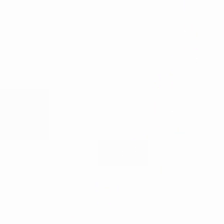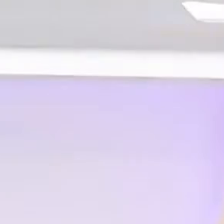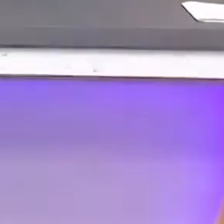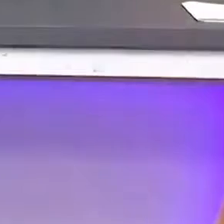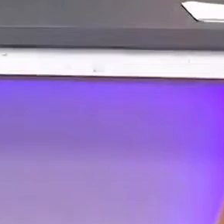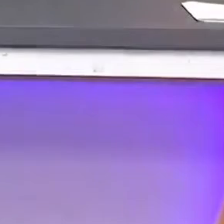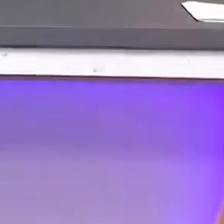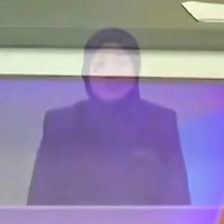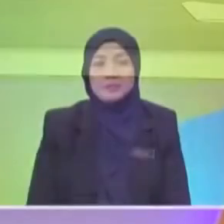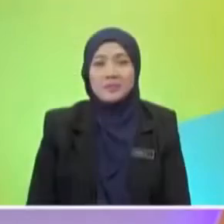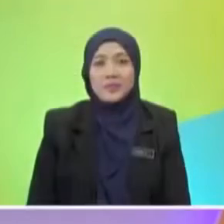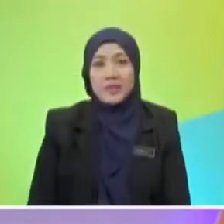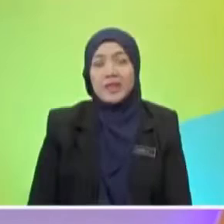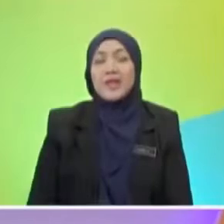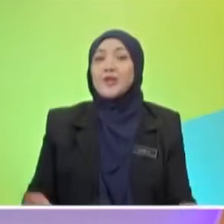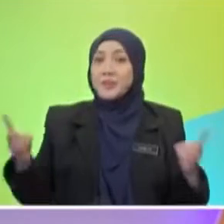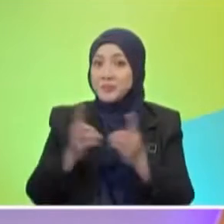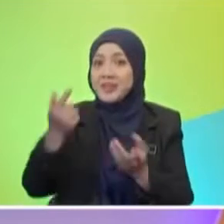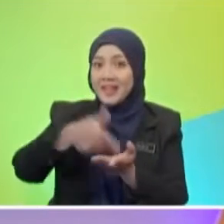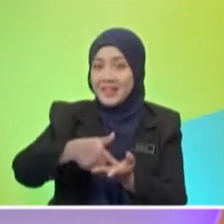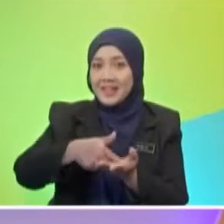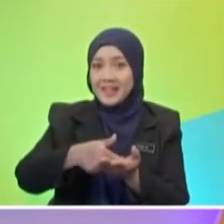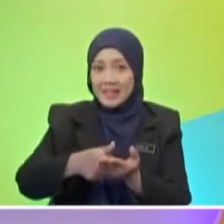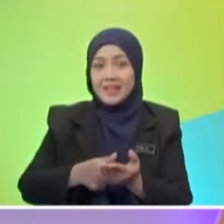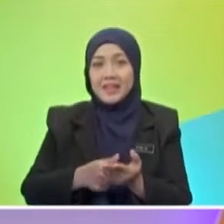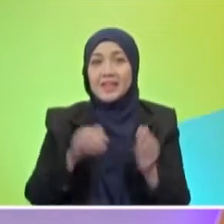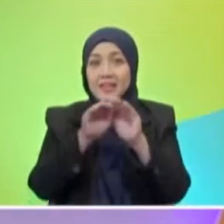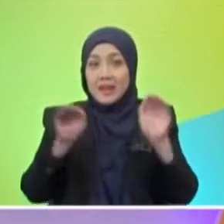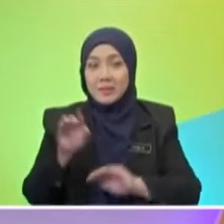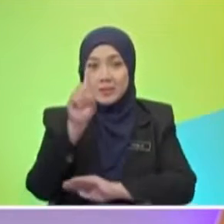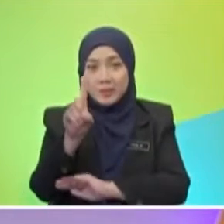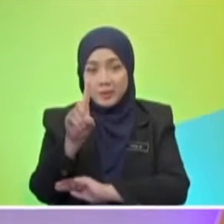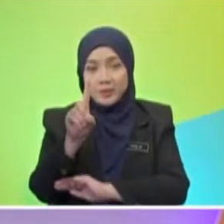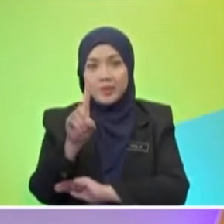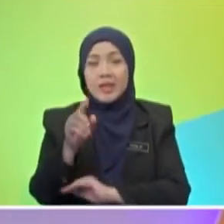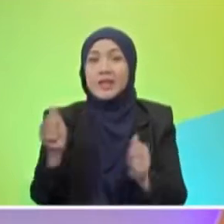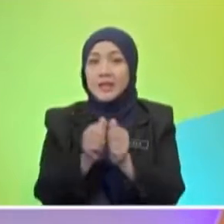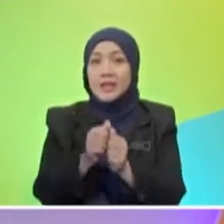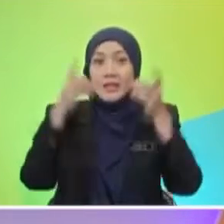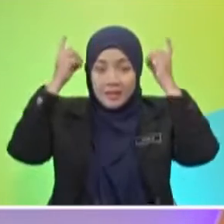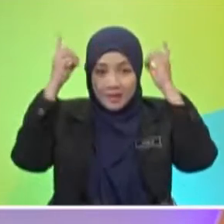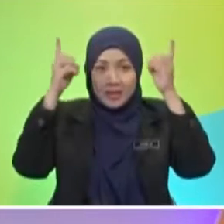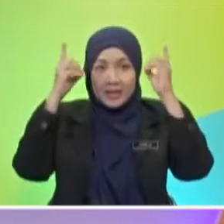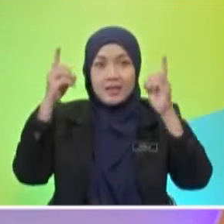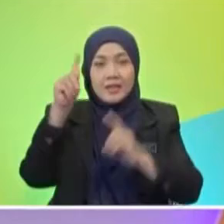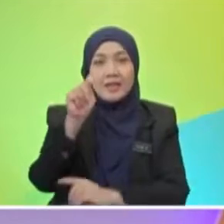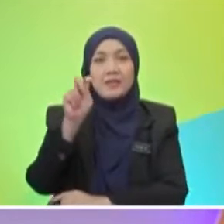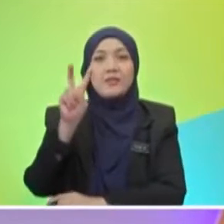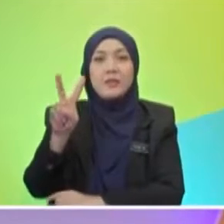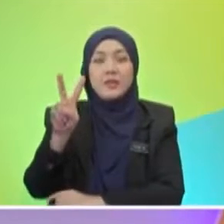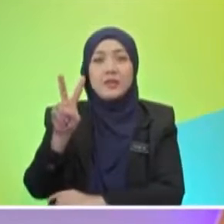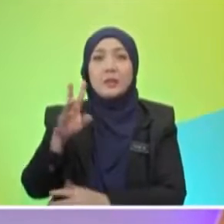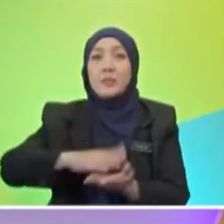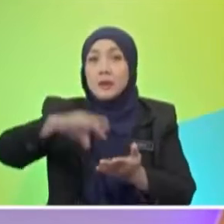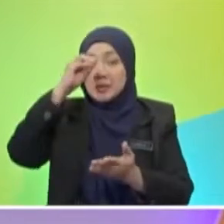KPM. Baik, kembali kita dalam slot tahap 1 di Didik TV KPM, di mana pada hari ini kita akan belajar mata